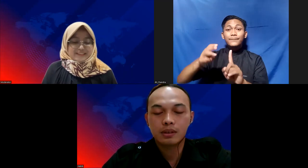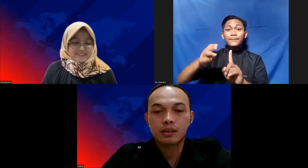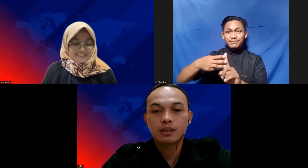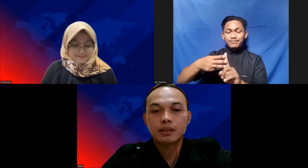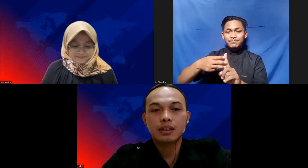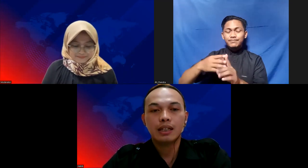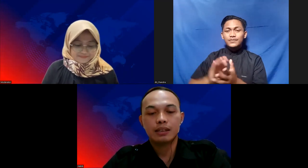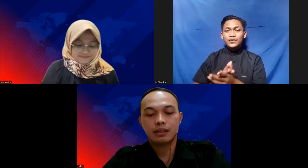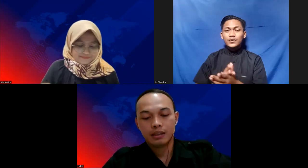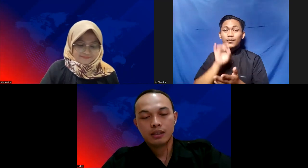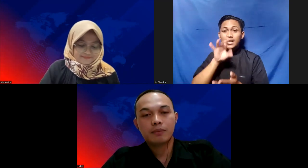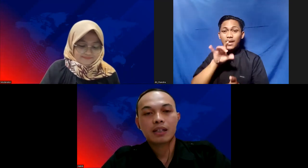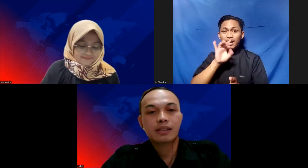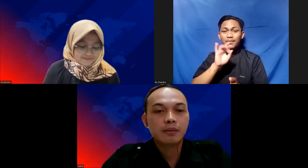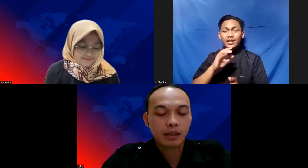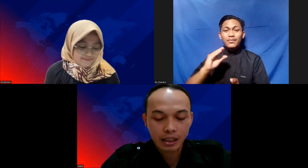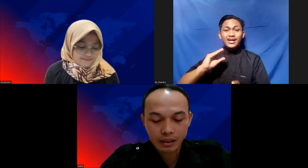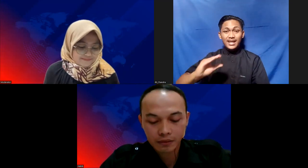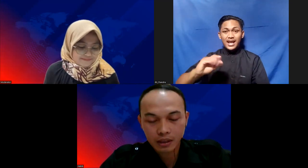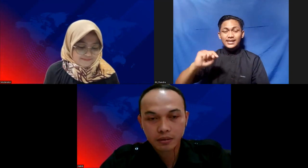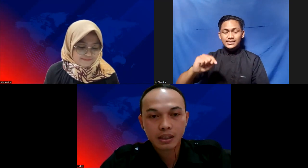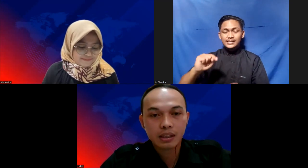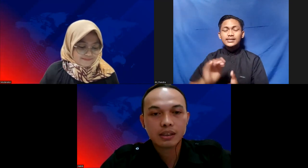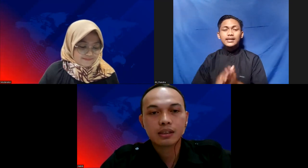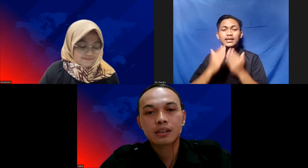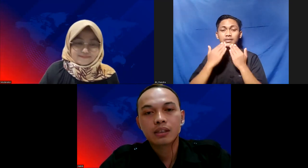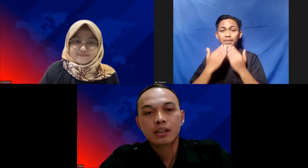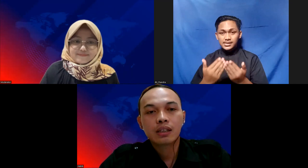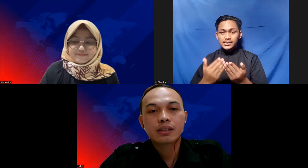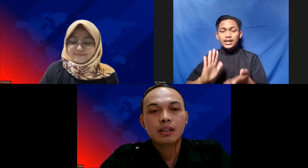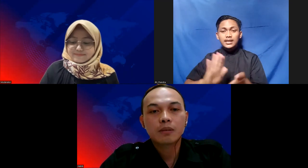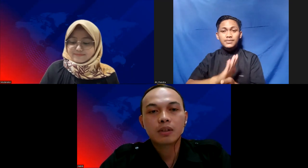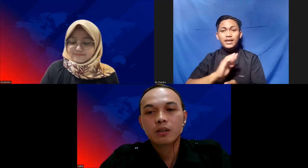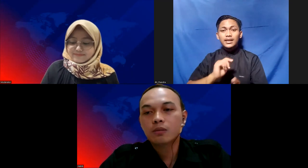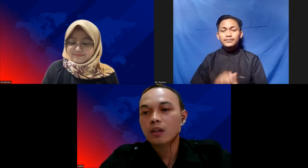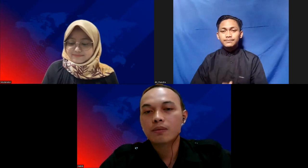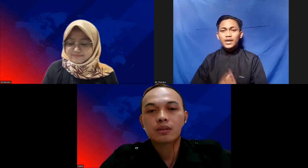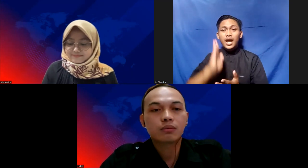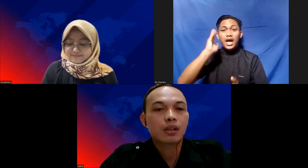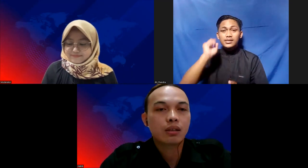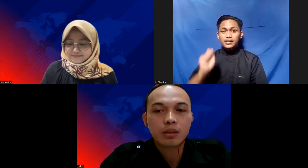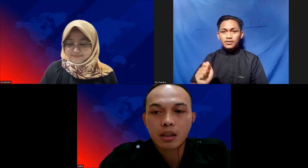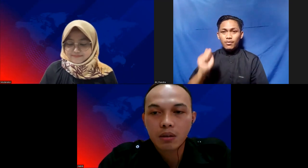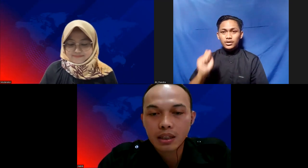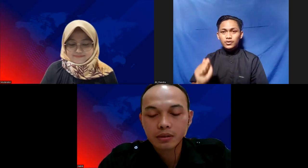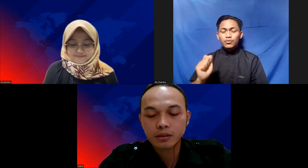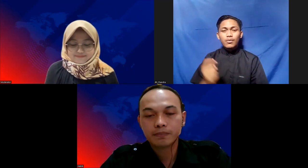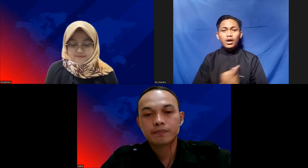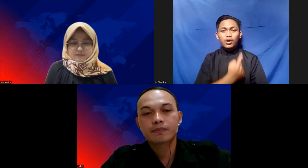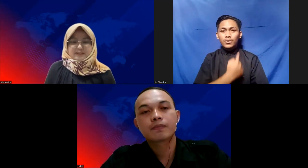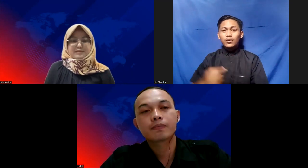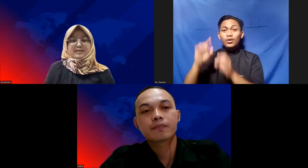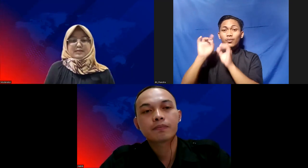hari ini silahkan Mas Terima kasih atas waktunya Assalamualaikum warahmatullahi wabarakatuh